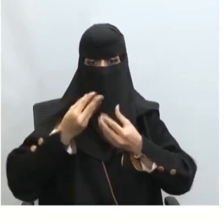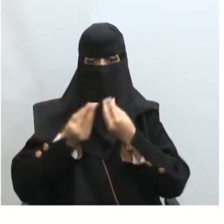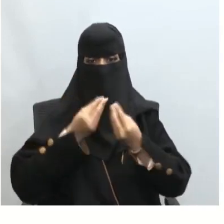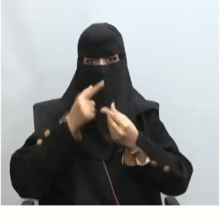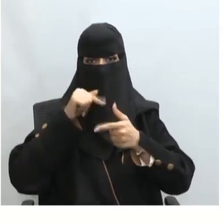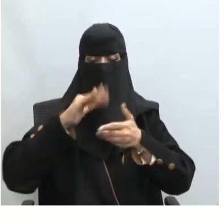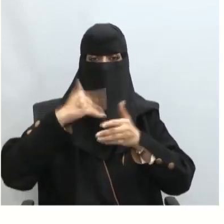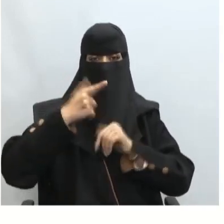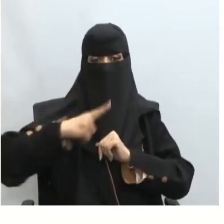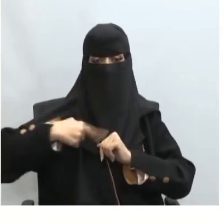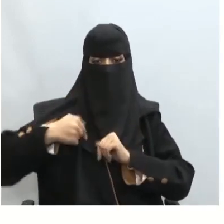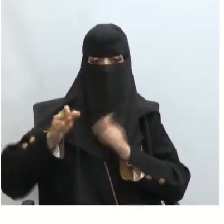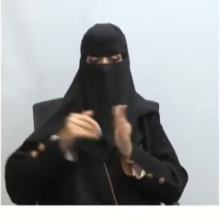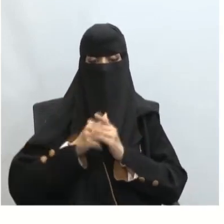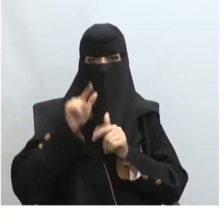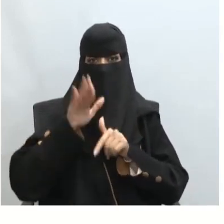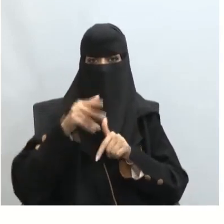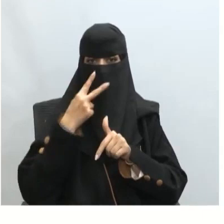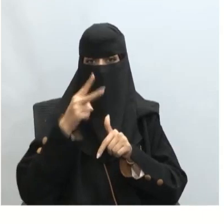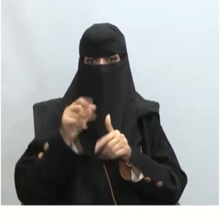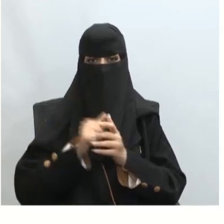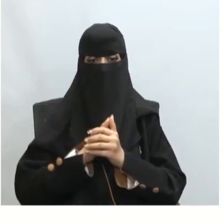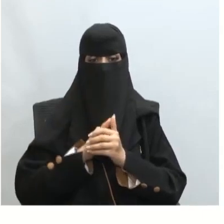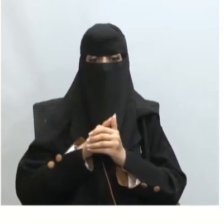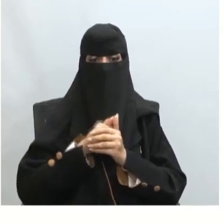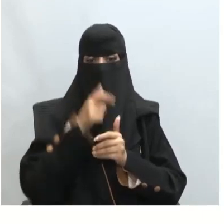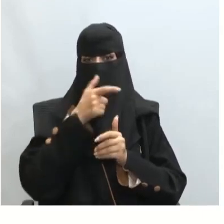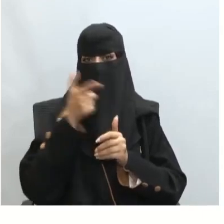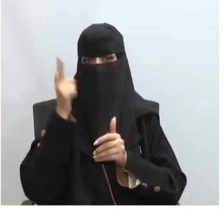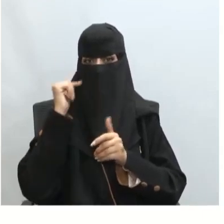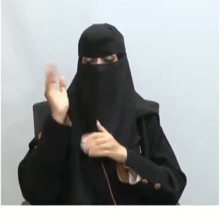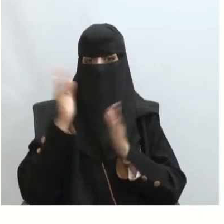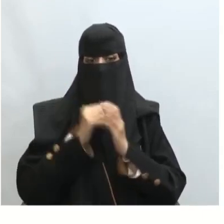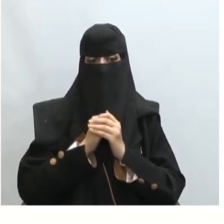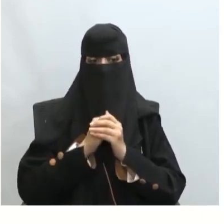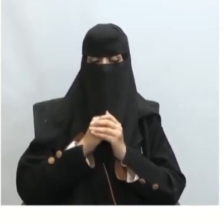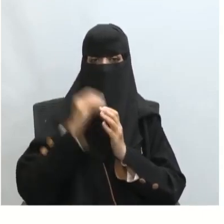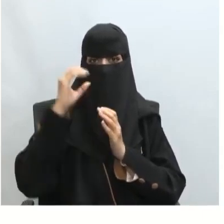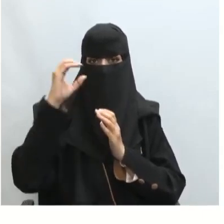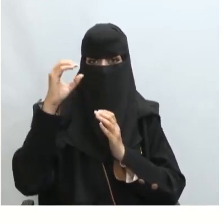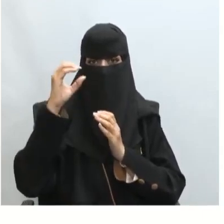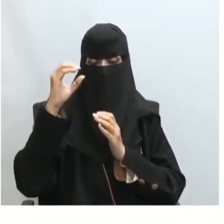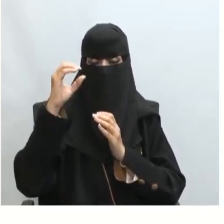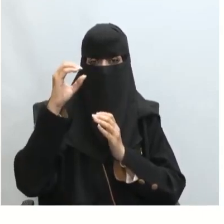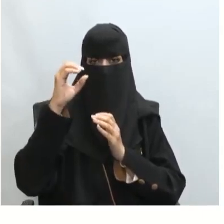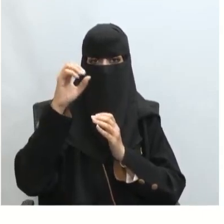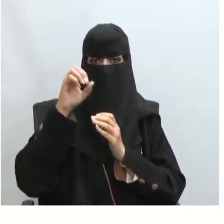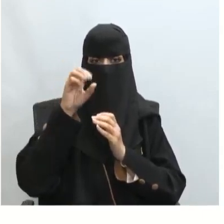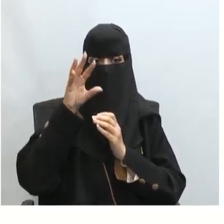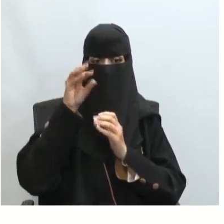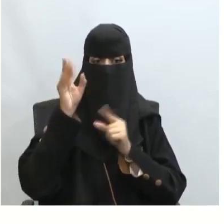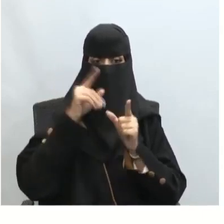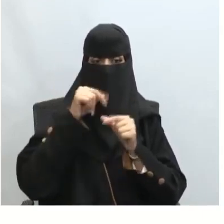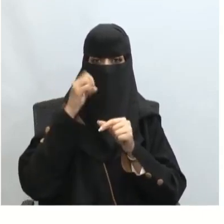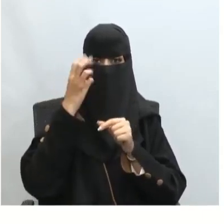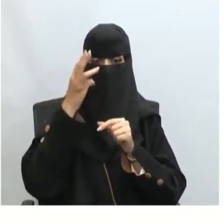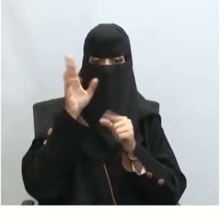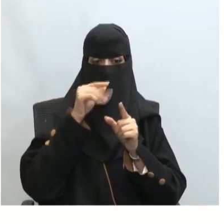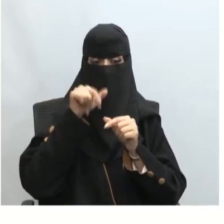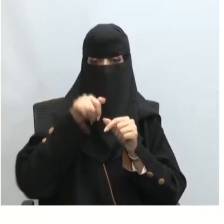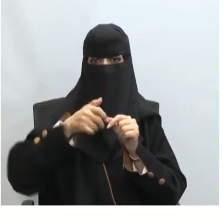التفاعلات ثم سميها لاحظ كان لدي سي اتش 3 سي اتش 3 اللي هو ايثان